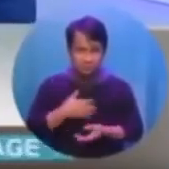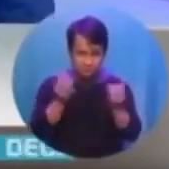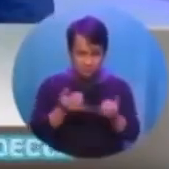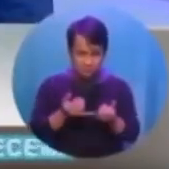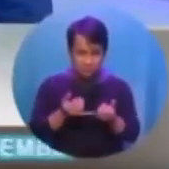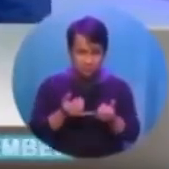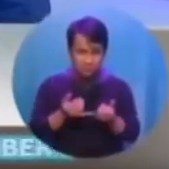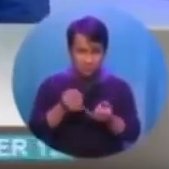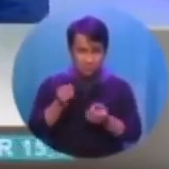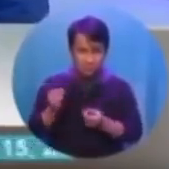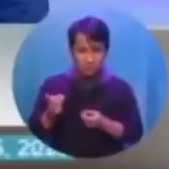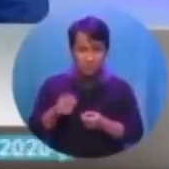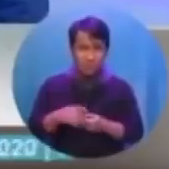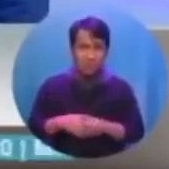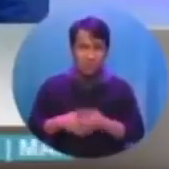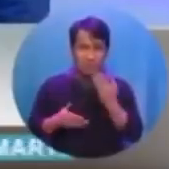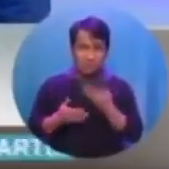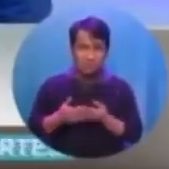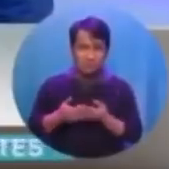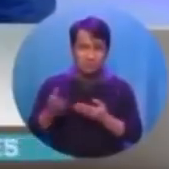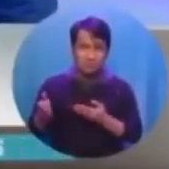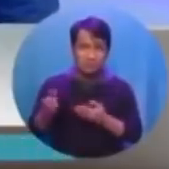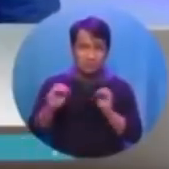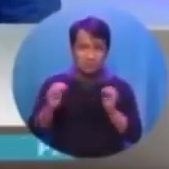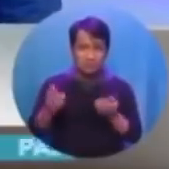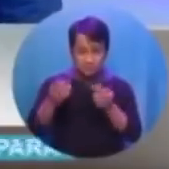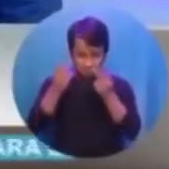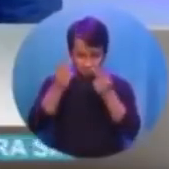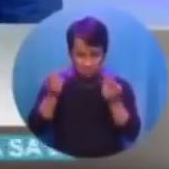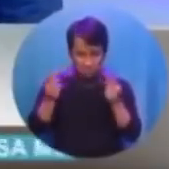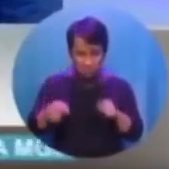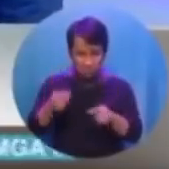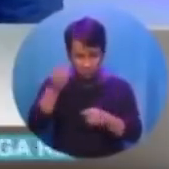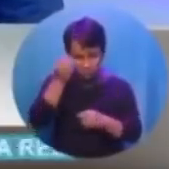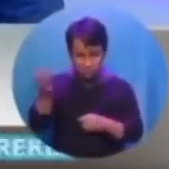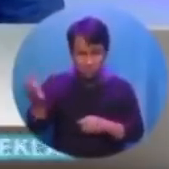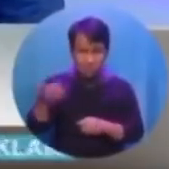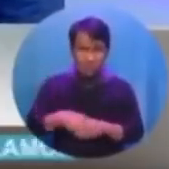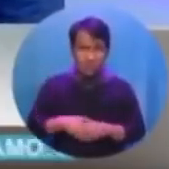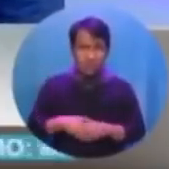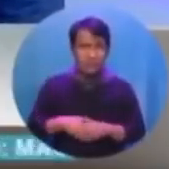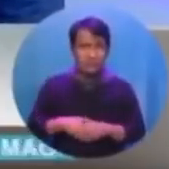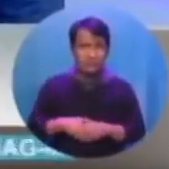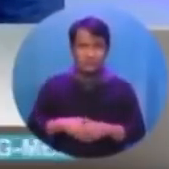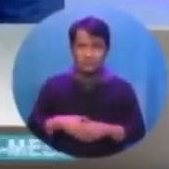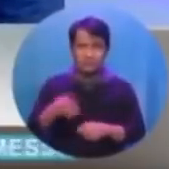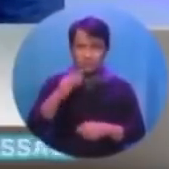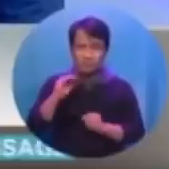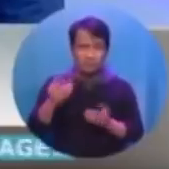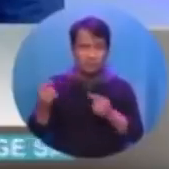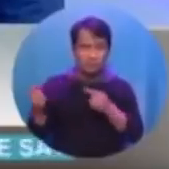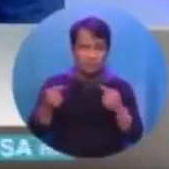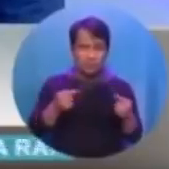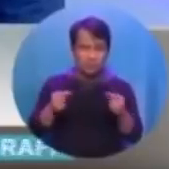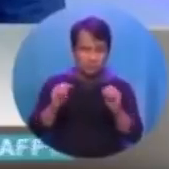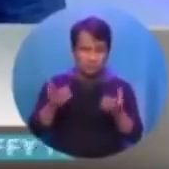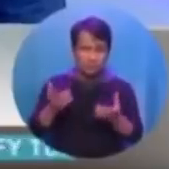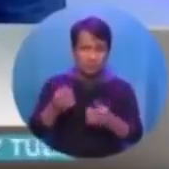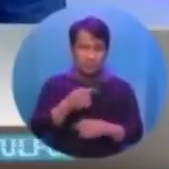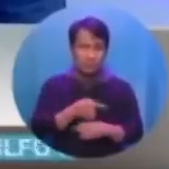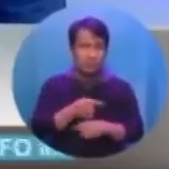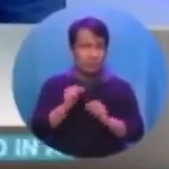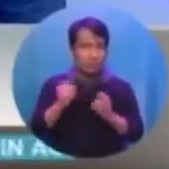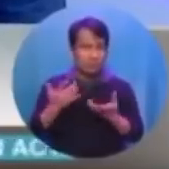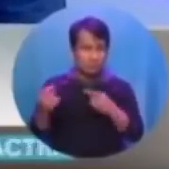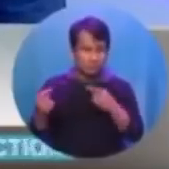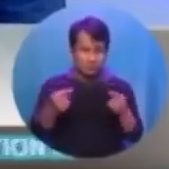etc.? Mabait naman po siya, idol. Wala naman po siyang pandito, kinakaaway po. Never po siya